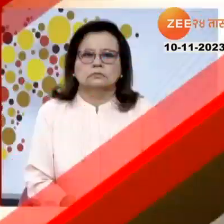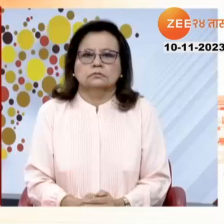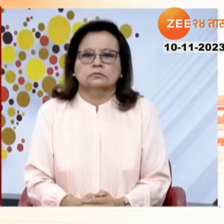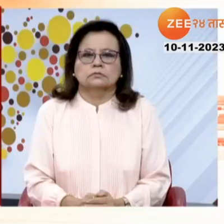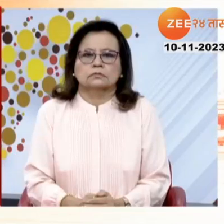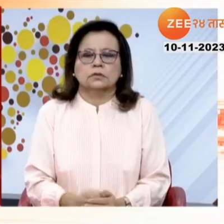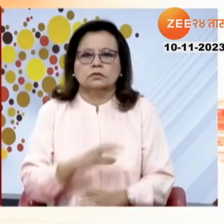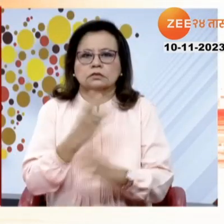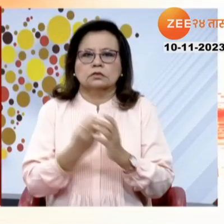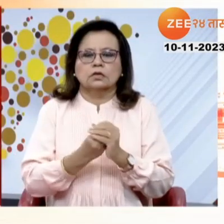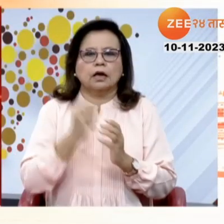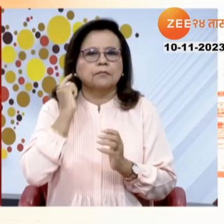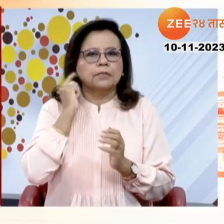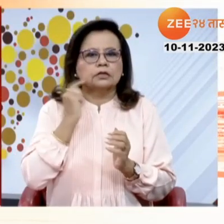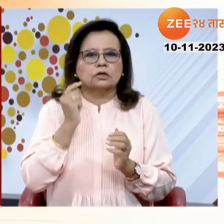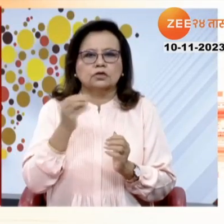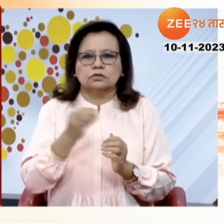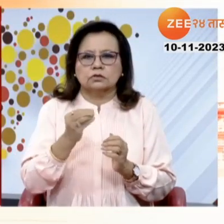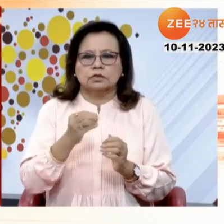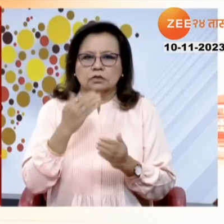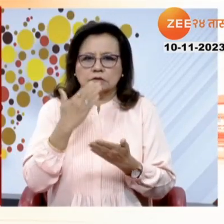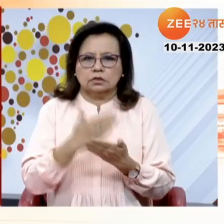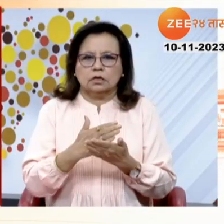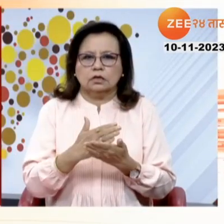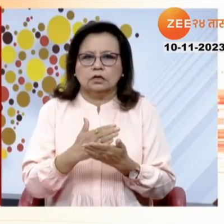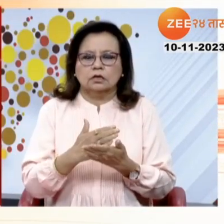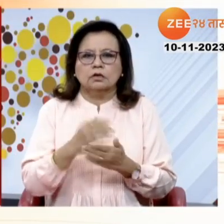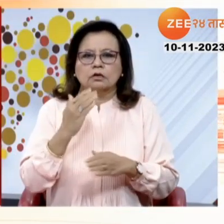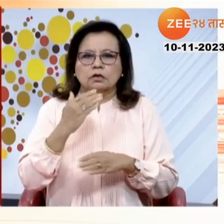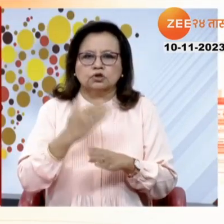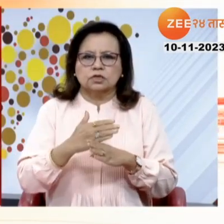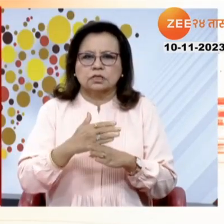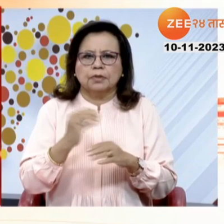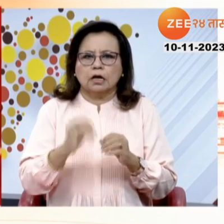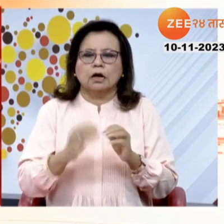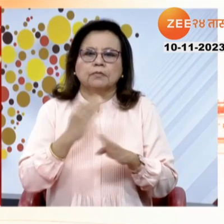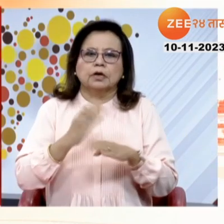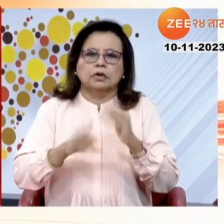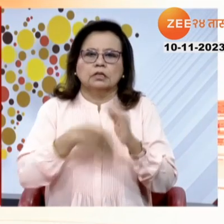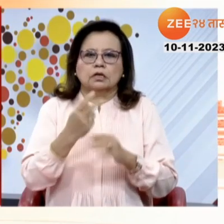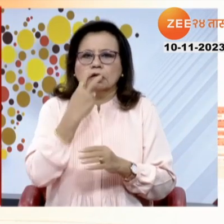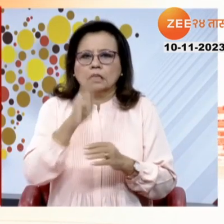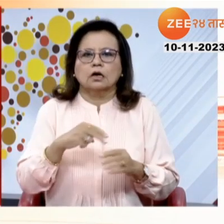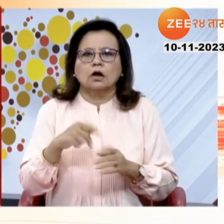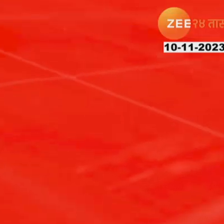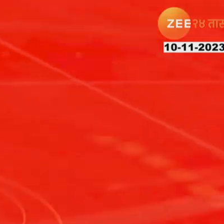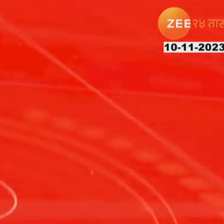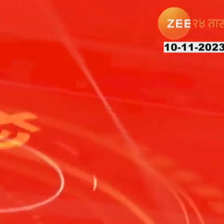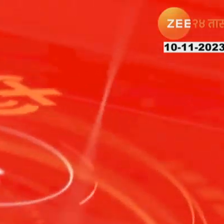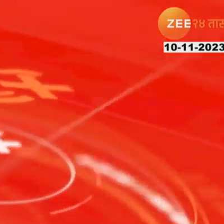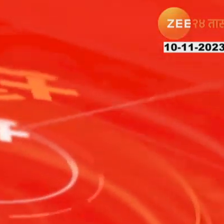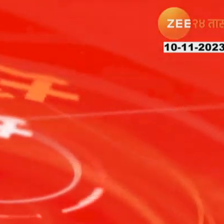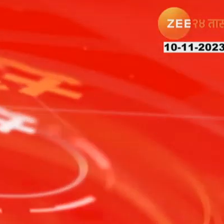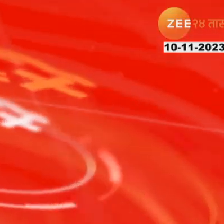केला मुक बधिरा या विशेष बातमी पत्रा आज इतक या नंतर एक छोटा सा ब्रेक बघत रहा झ 24